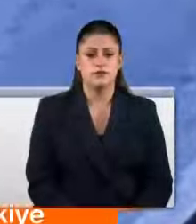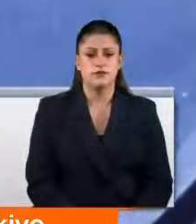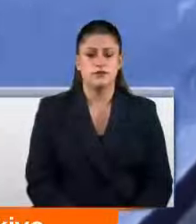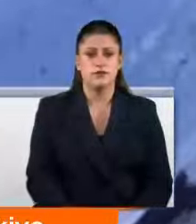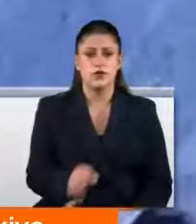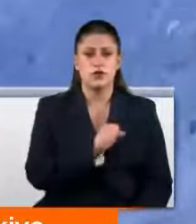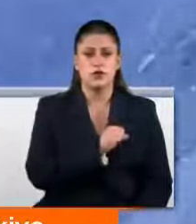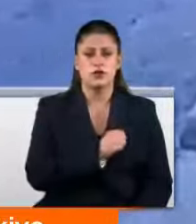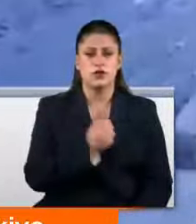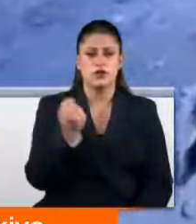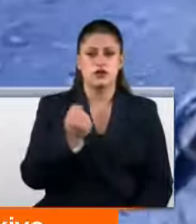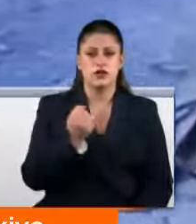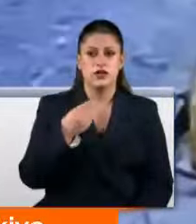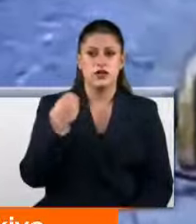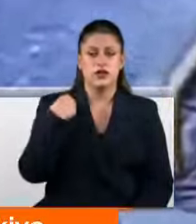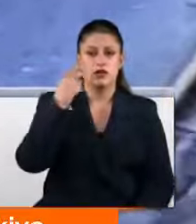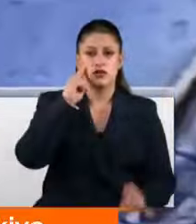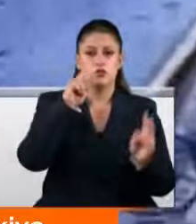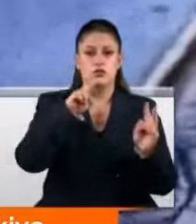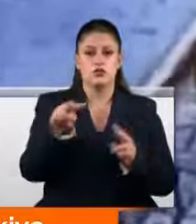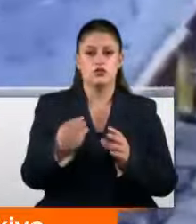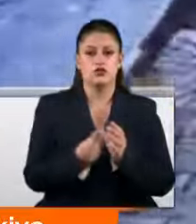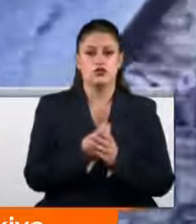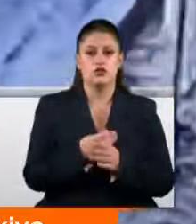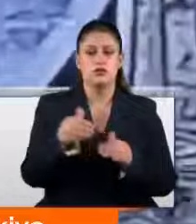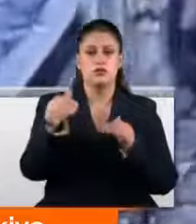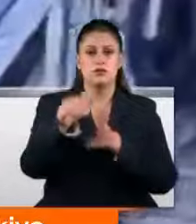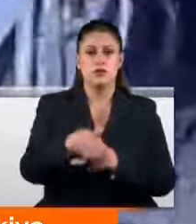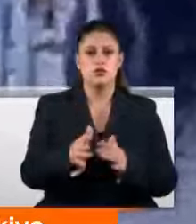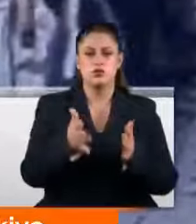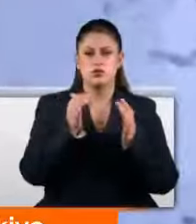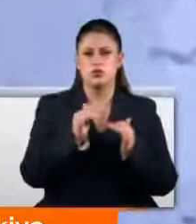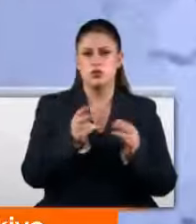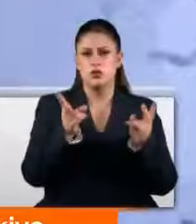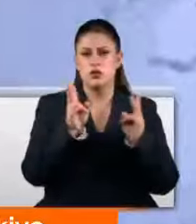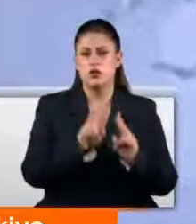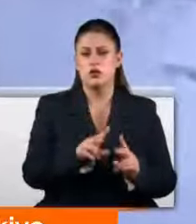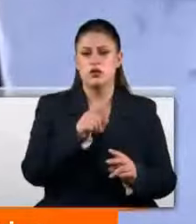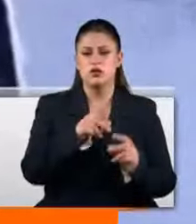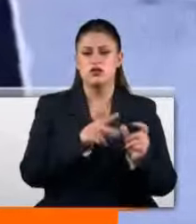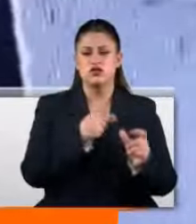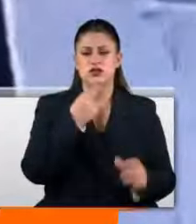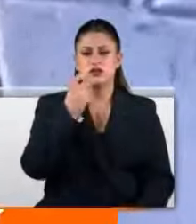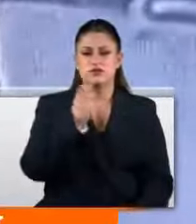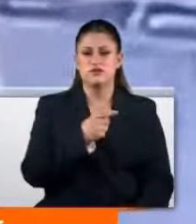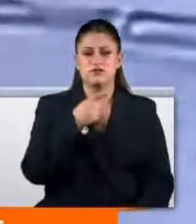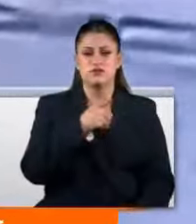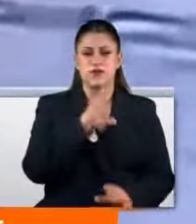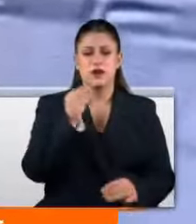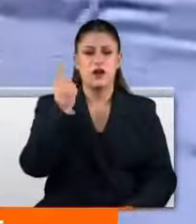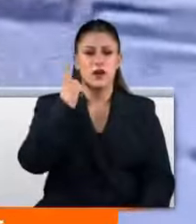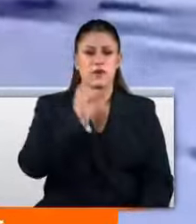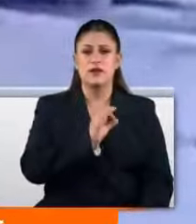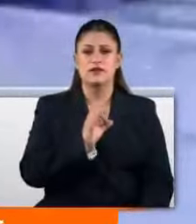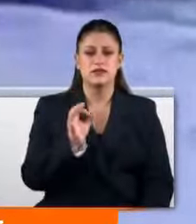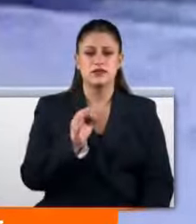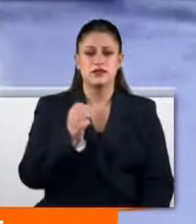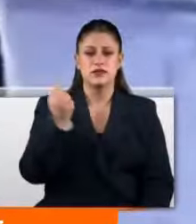Korkunç cinayette yeni görüntü ortaya çıktı. Mezarlıkta vahşice öldürülen Şirin Elmas'ın her şeyden habersiz katiliyle